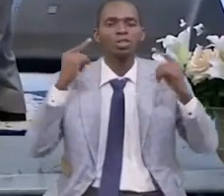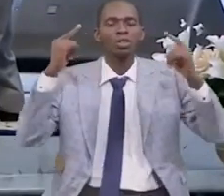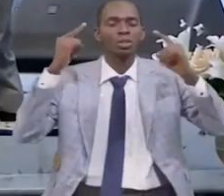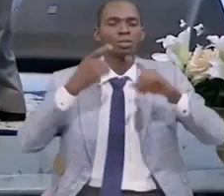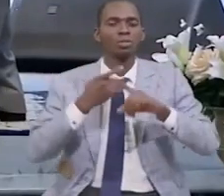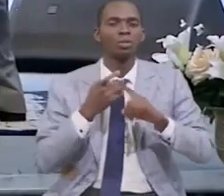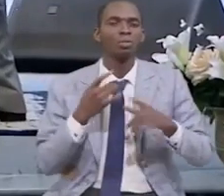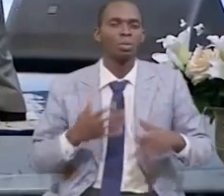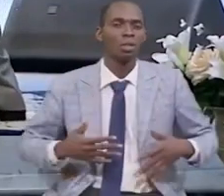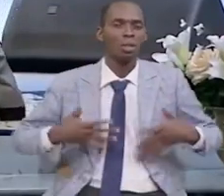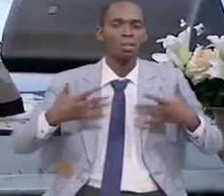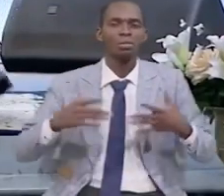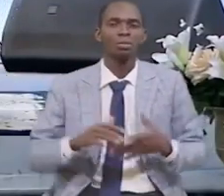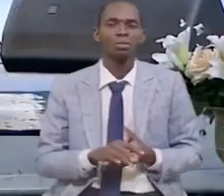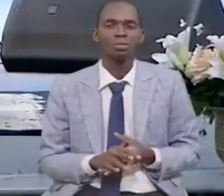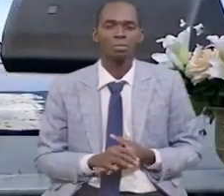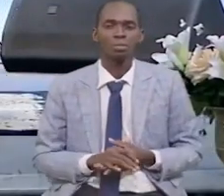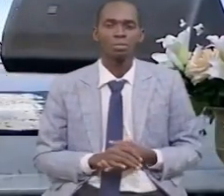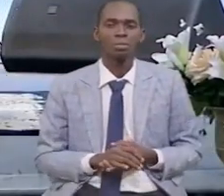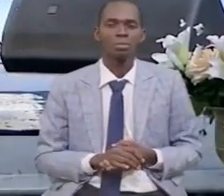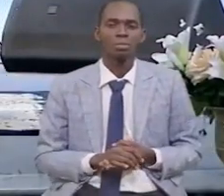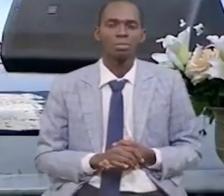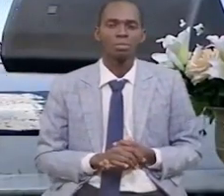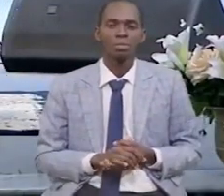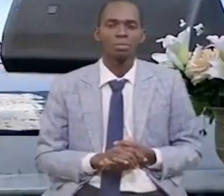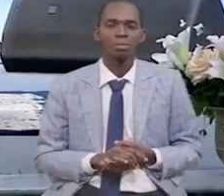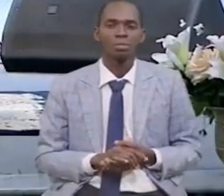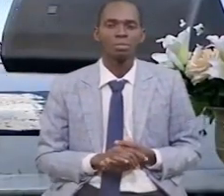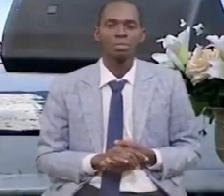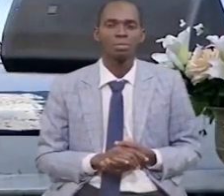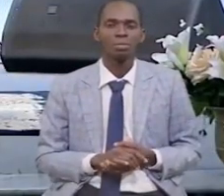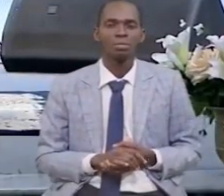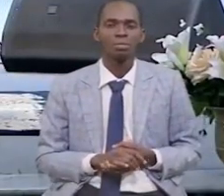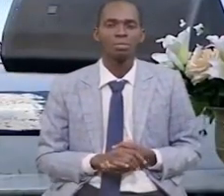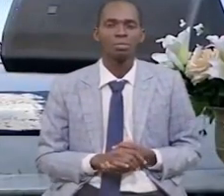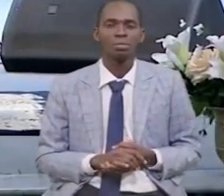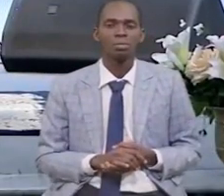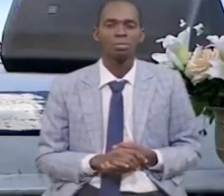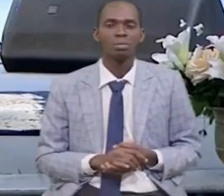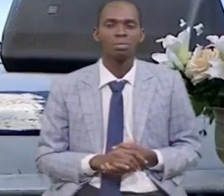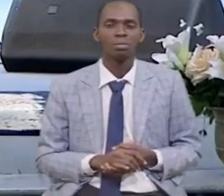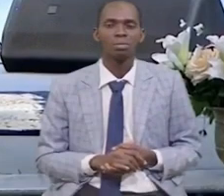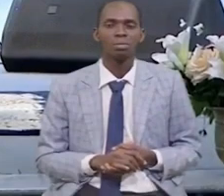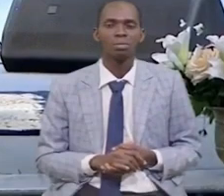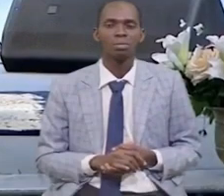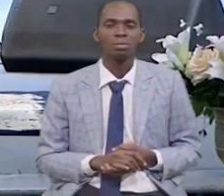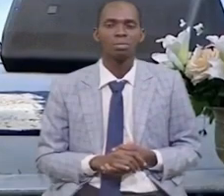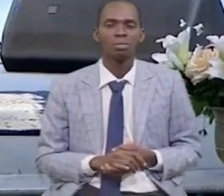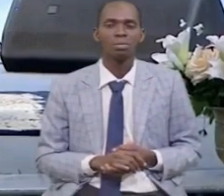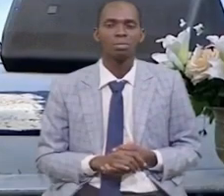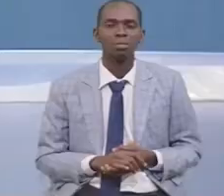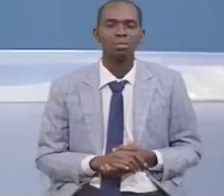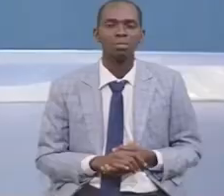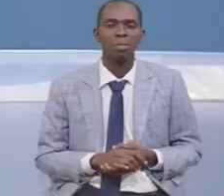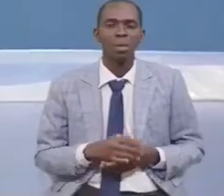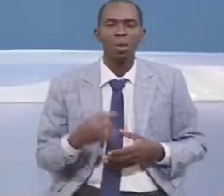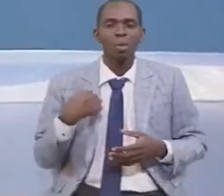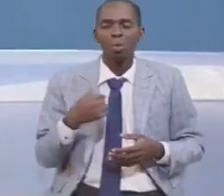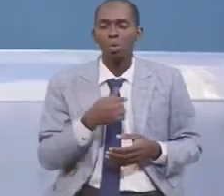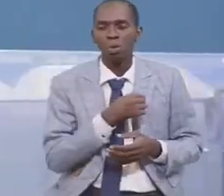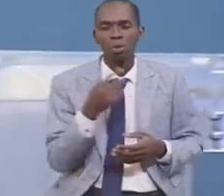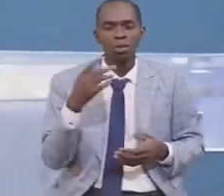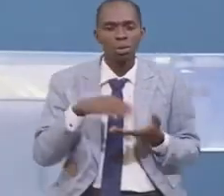భవిష్యత్తులోనికి ప్రయాణించిన వారు వారు చర్య చేయక ముందు ఏమి చర్య చేస్తున్నారో యోచించారు. అదే మన జీవితానికి విజయాన్ని ఇస్తుంది.